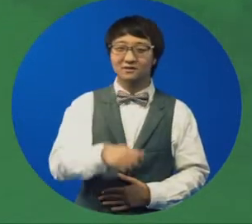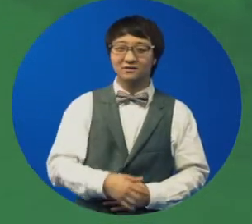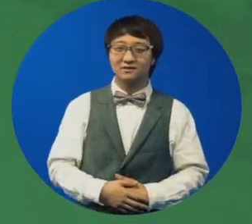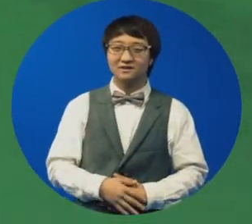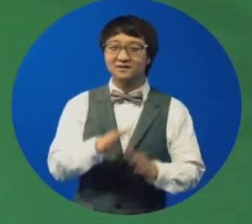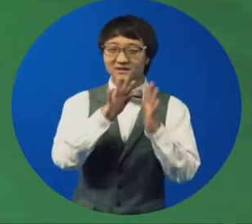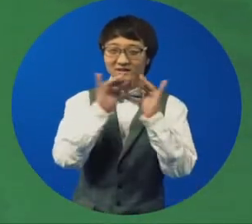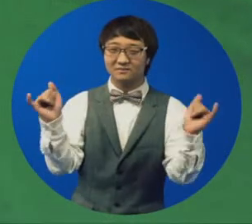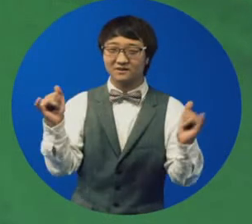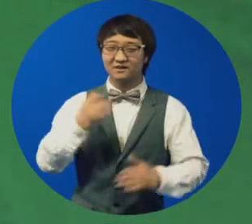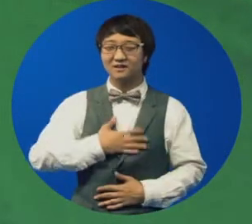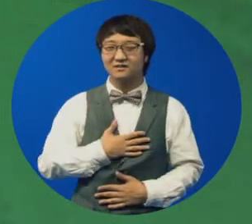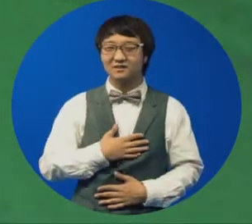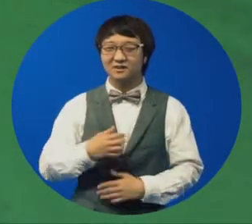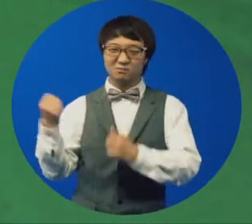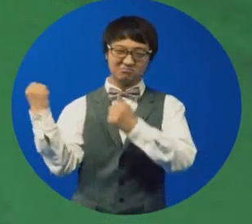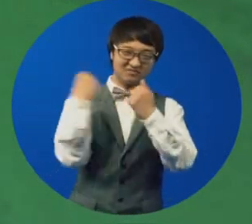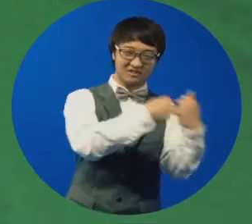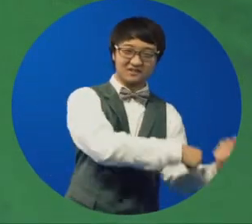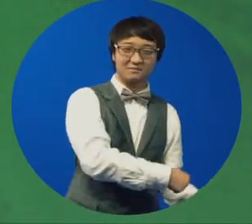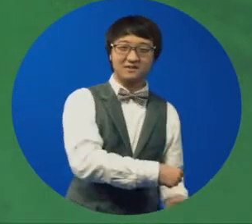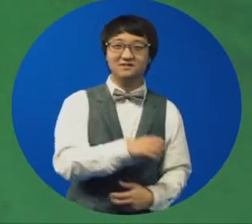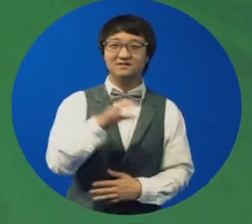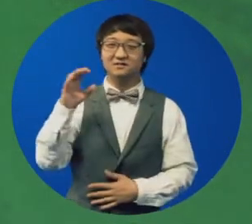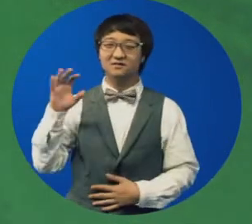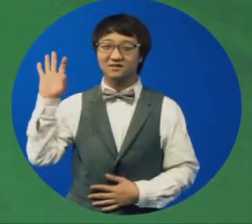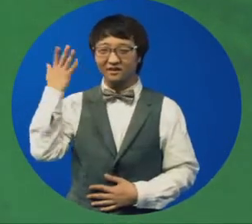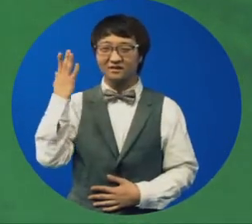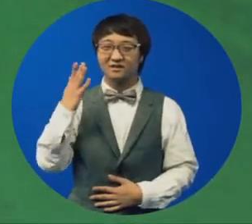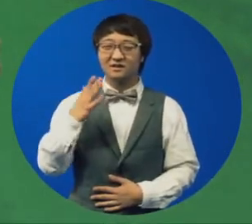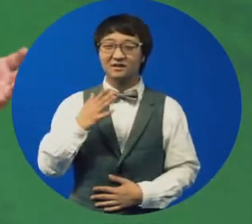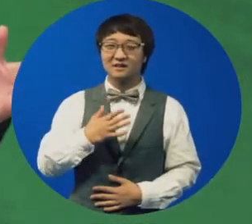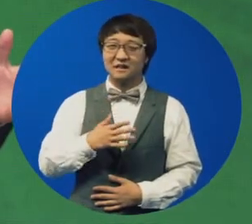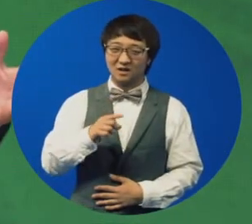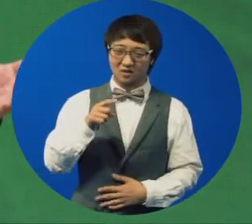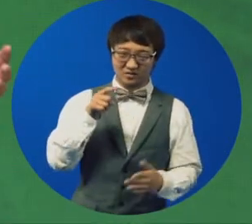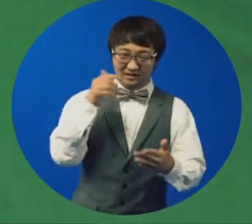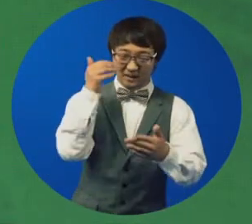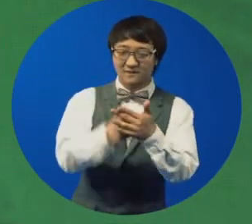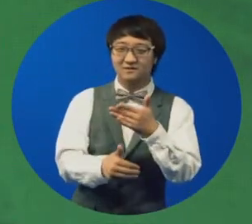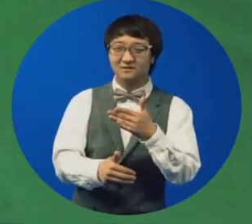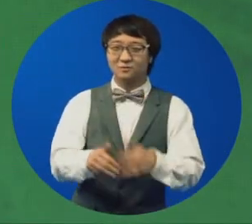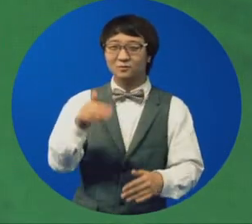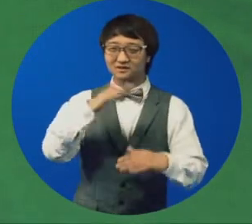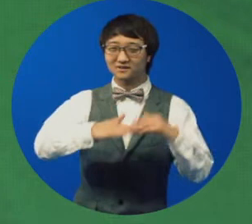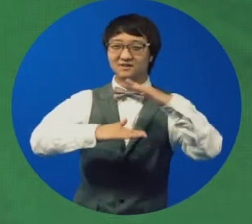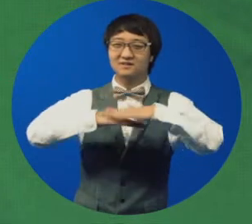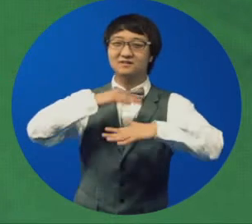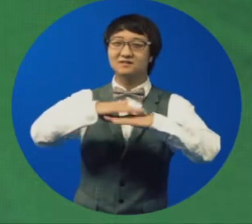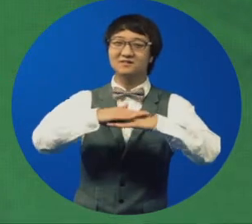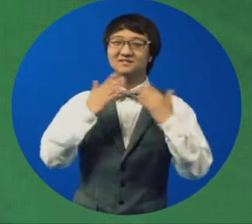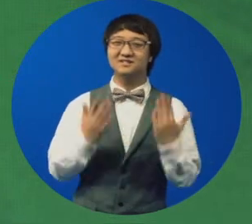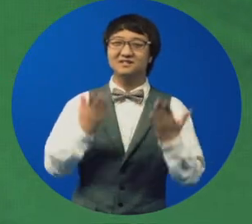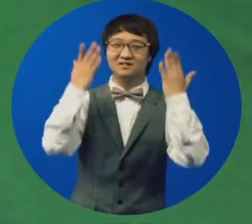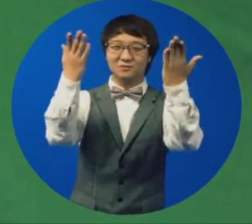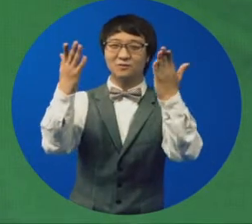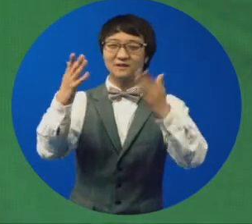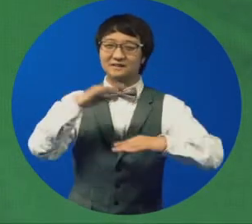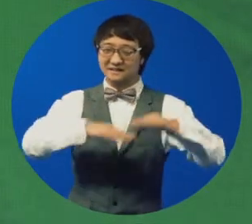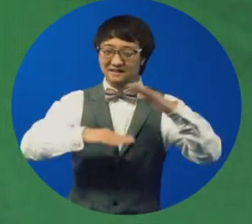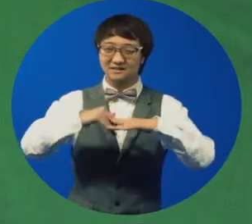것을 진멸하면 되는데 거기에 있는 것을 남겨서 제사를 지으려고 합니다. 제사라고 하는 것은 눈에 보이는 것입니다.